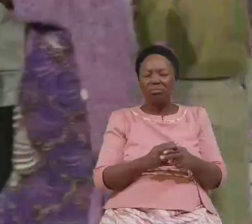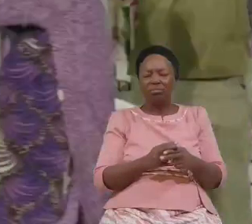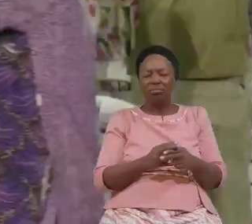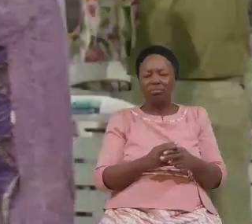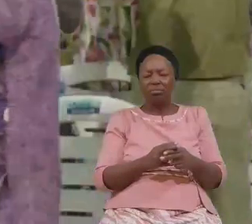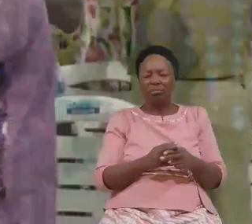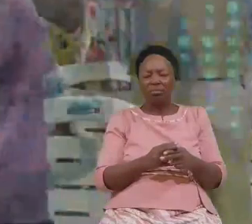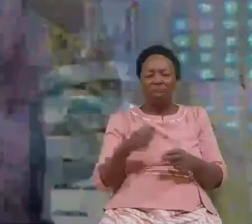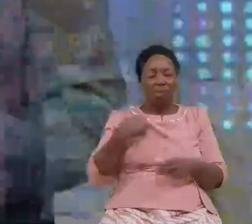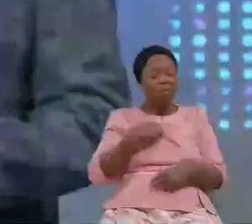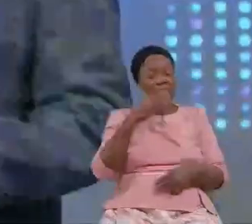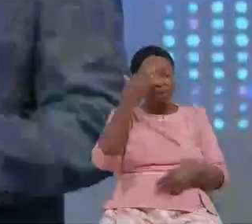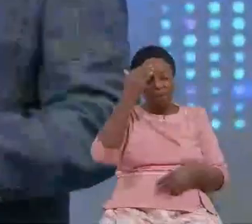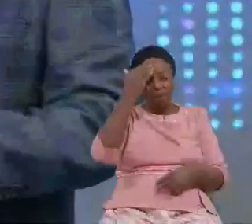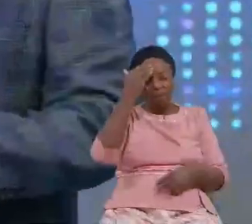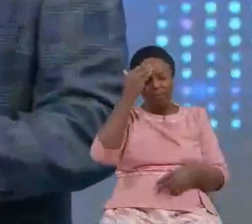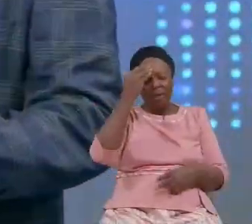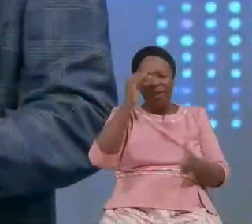nous savons